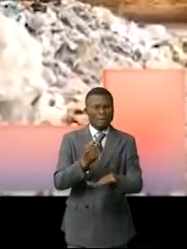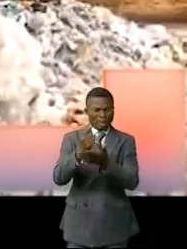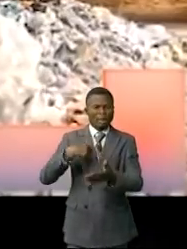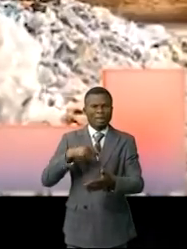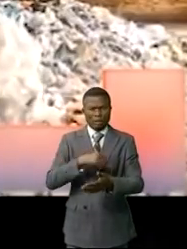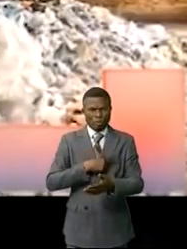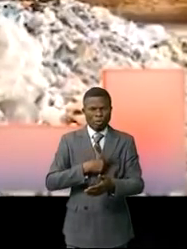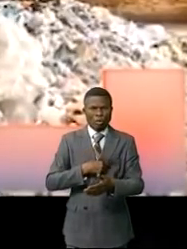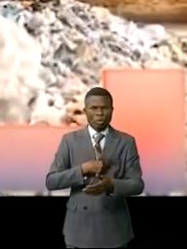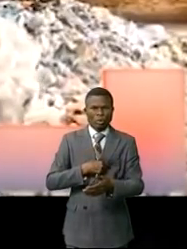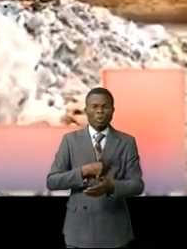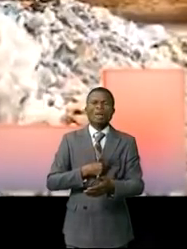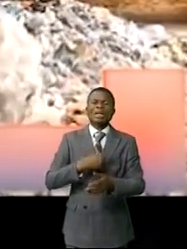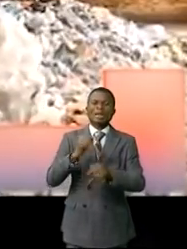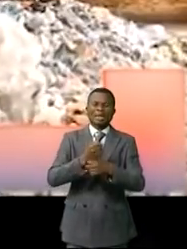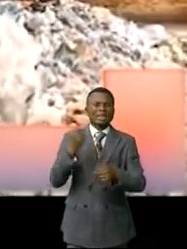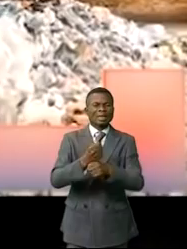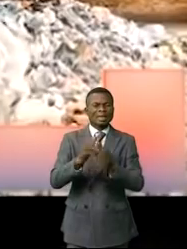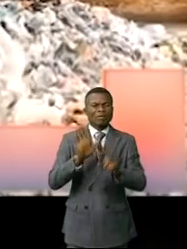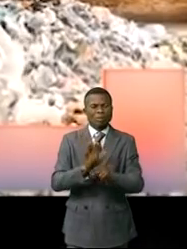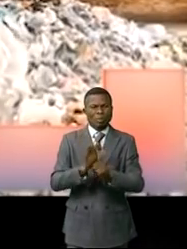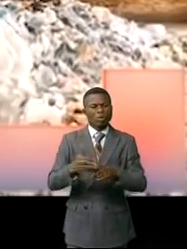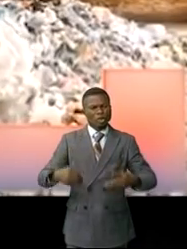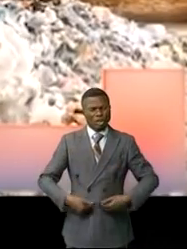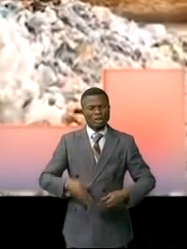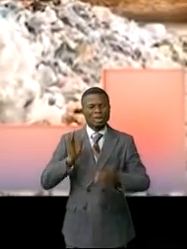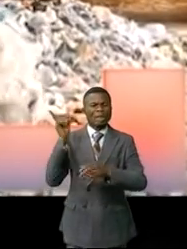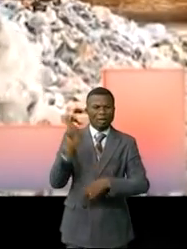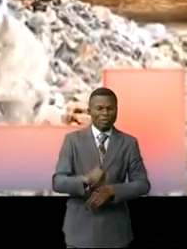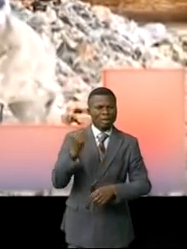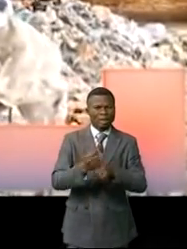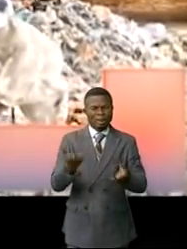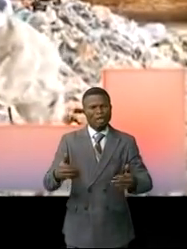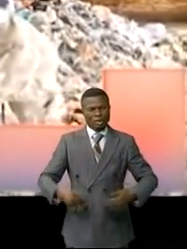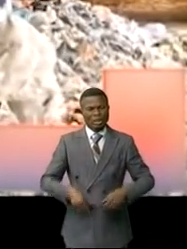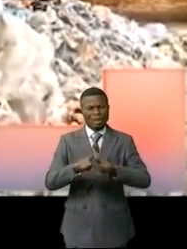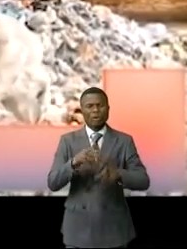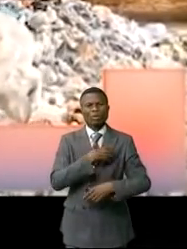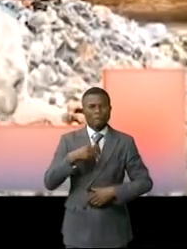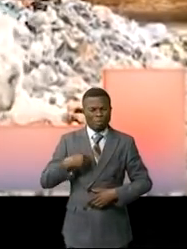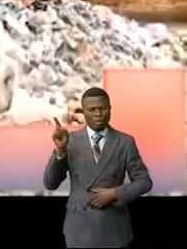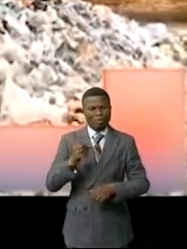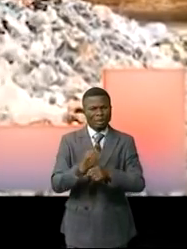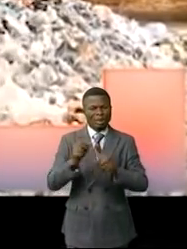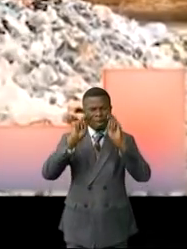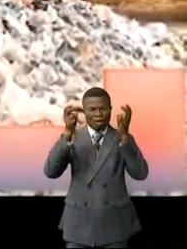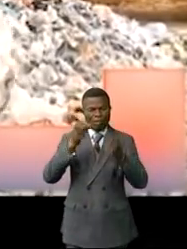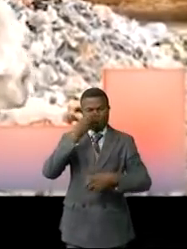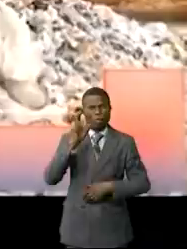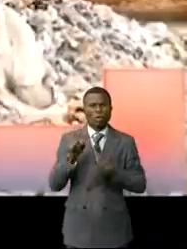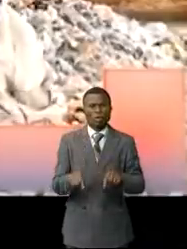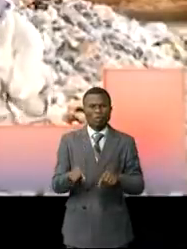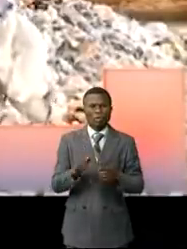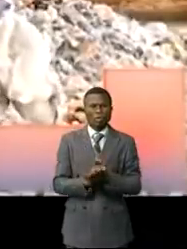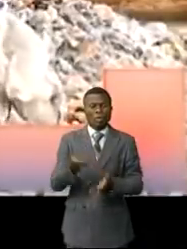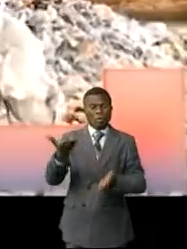créer des emplois auprès de différentes personnes, notamment les jeunes et les femmes au niveau de la ville de Bukavu. Parce que les